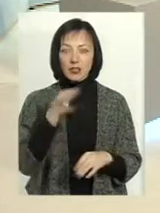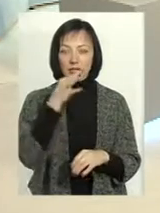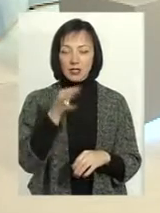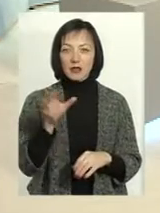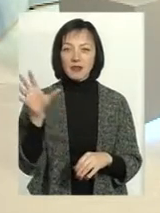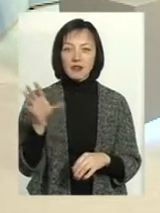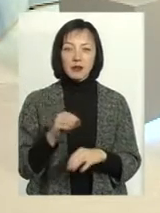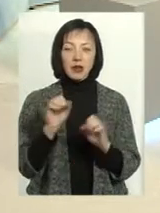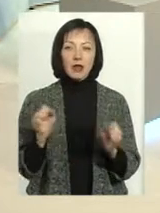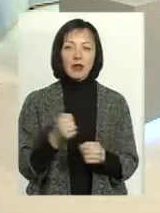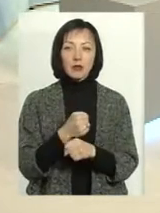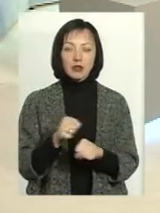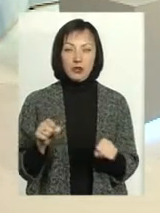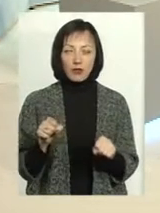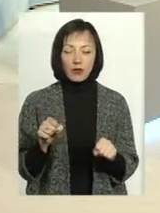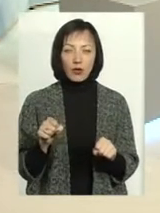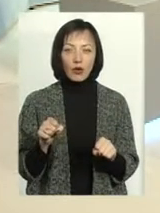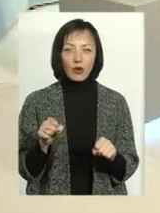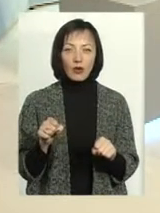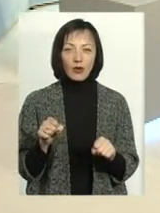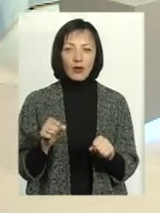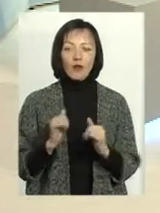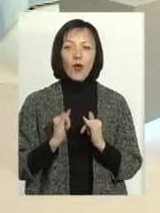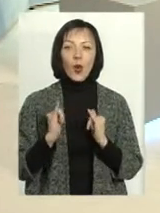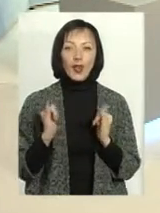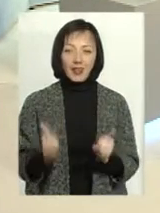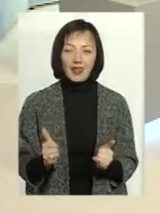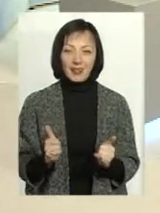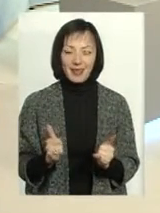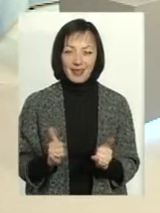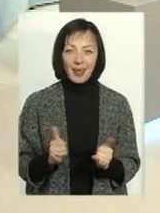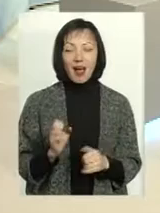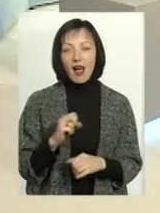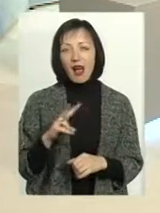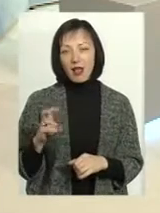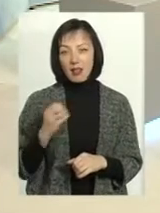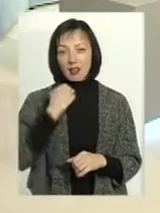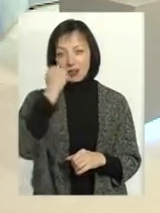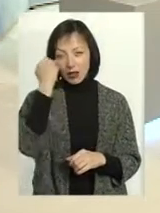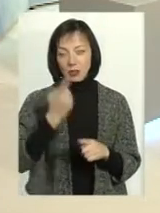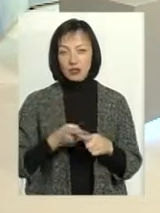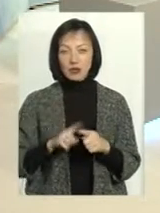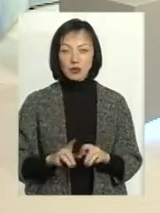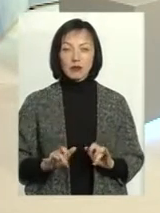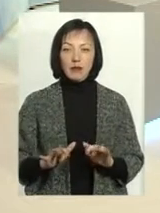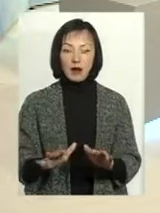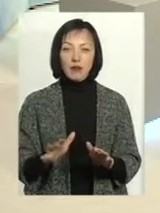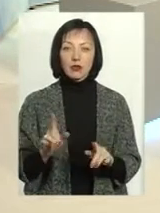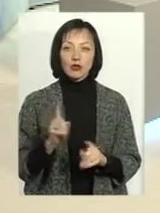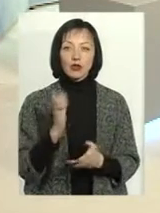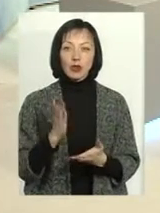всім неможливо, ну ніби як угодити. Але дякую за цю справу, що є.